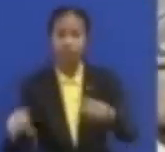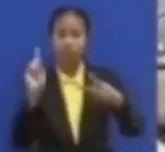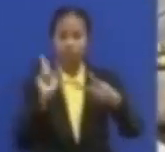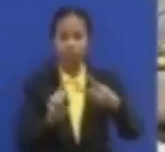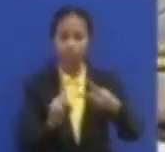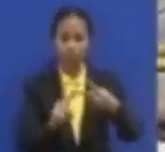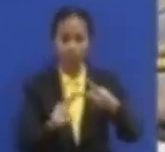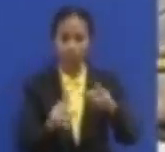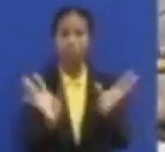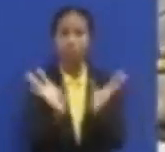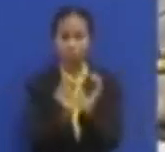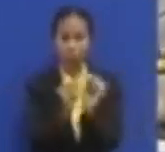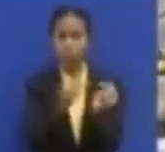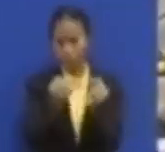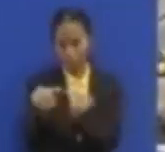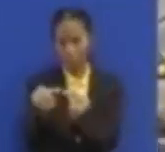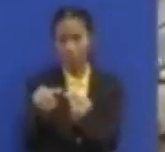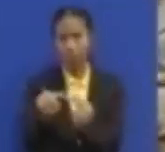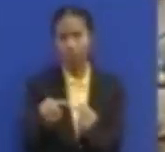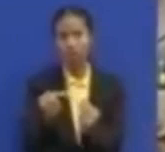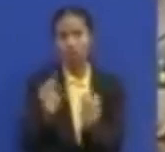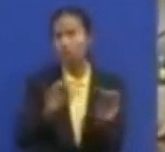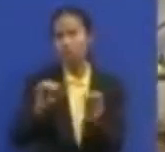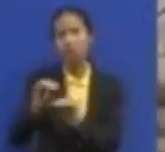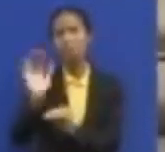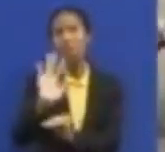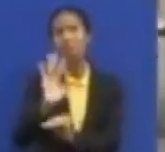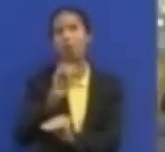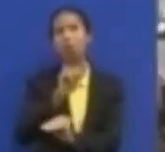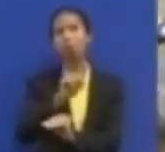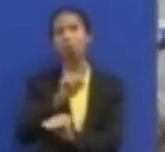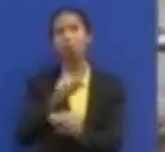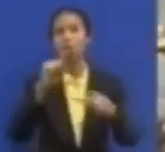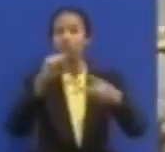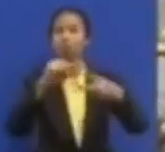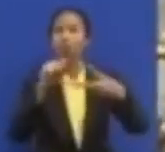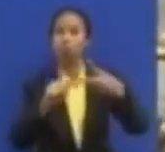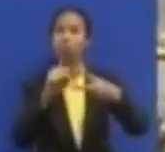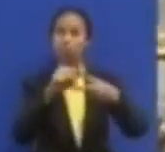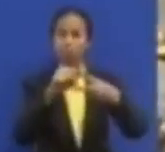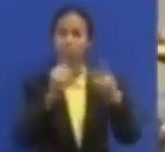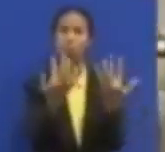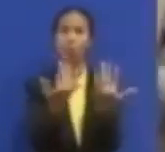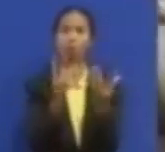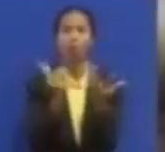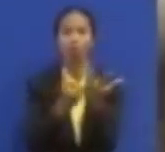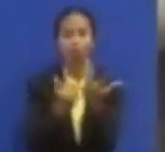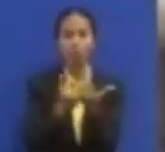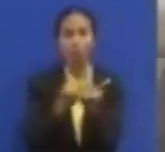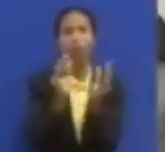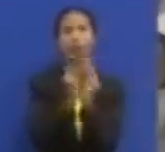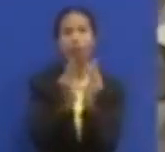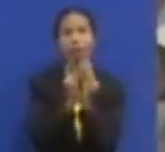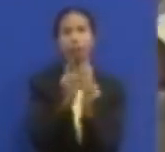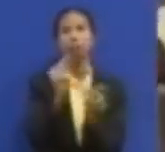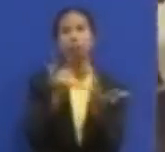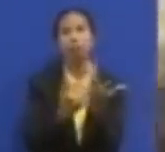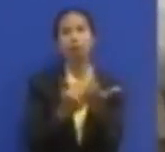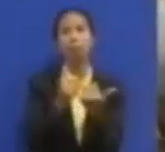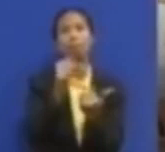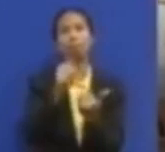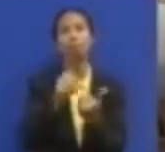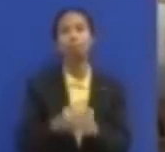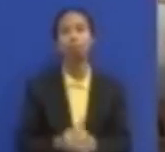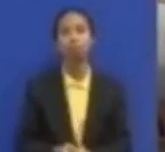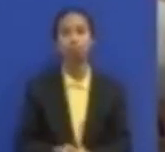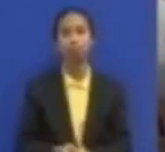ไม่เลื่อนก็ต้องนับคะแนนกันนับคะแนนก็มัน